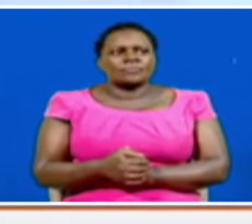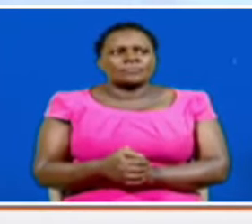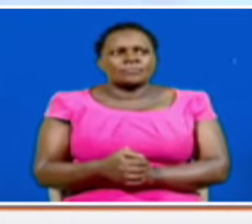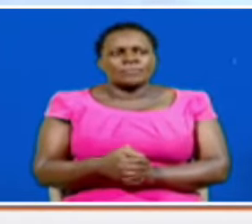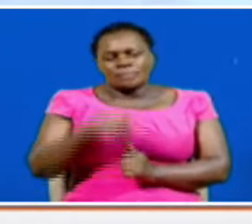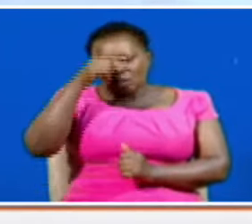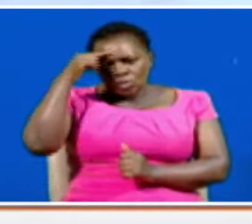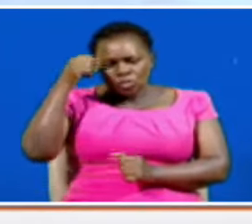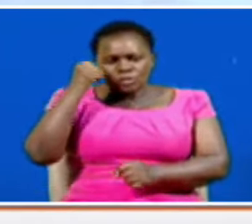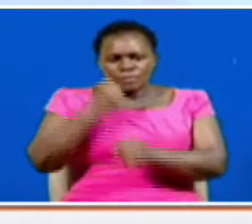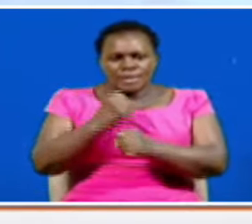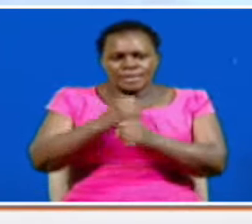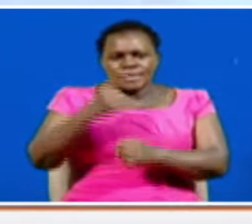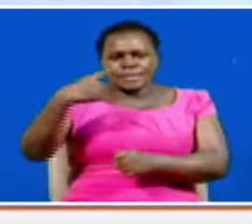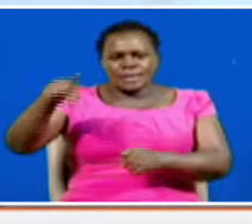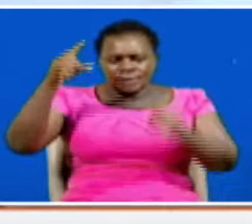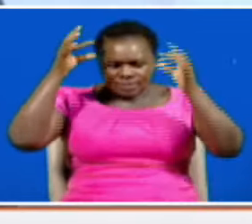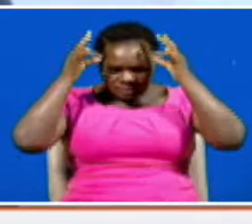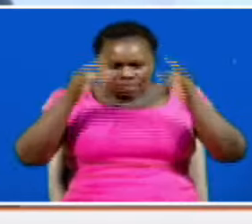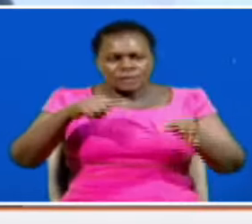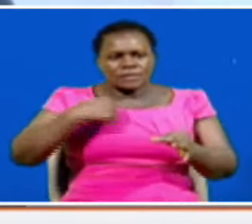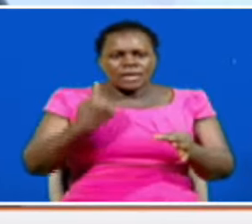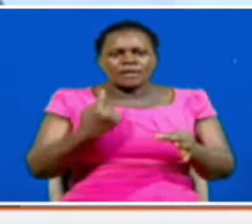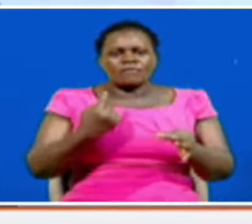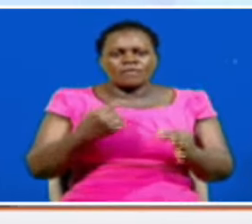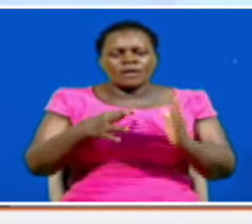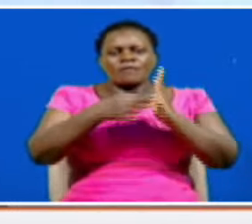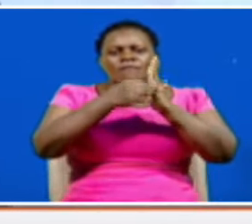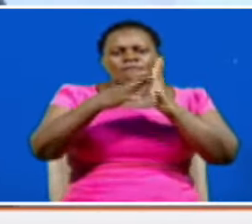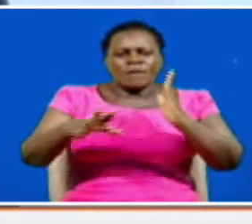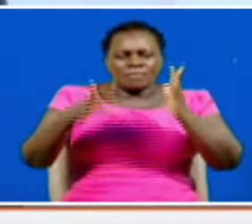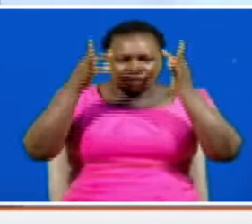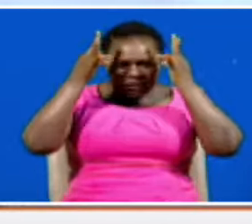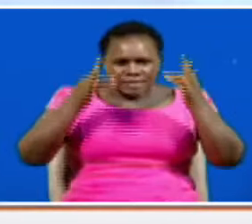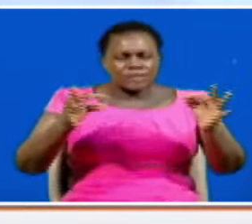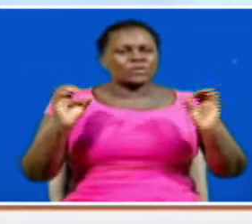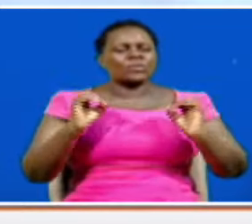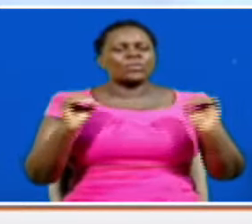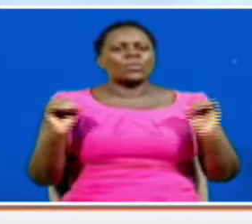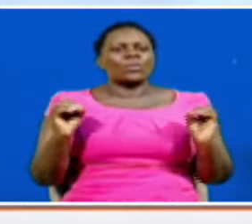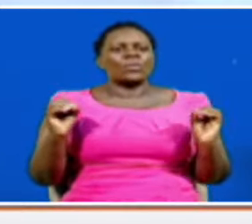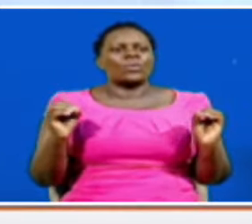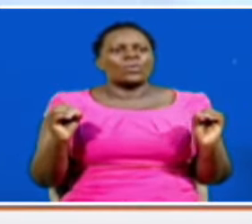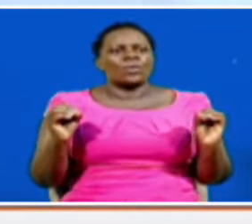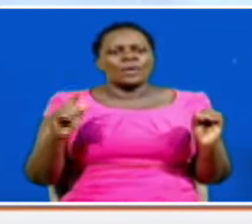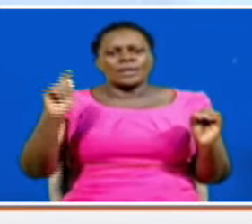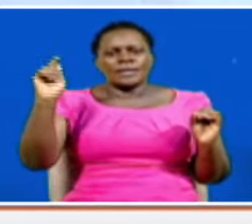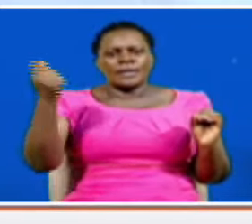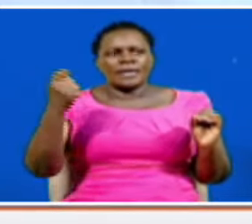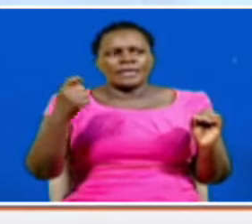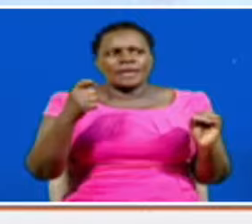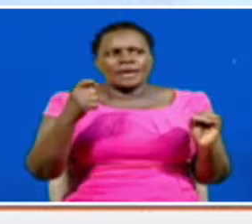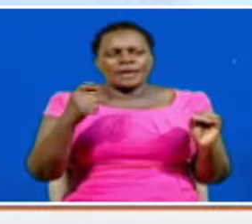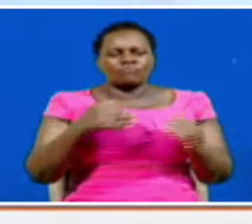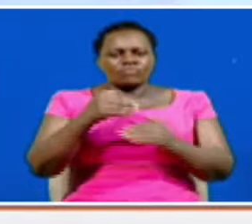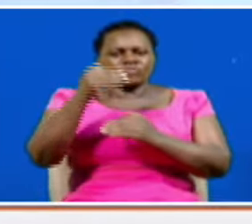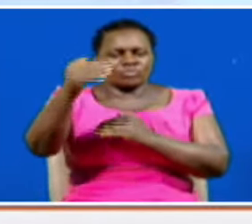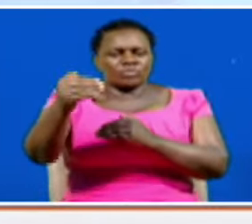Because we are making the right decisions. We are not making popular decisions. And Kenya is going to go forward.